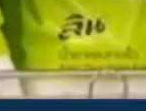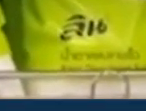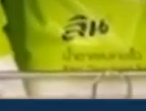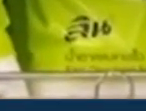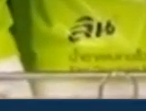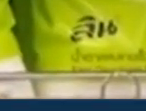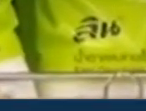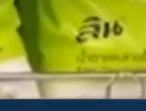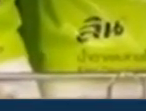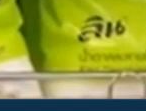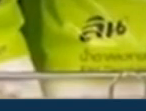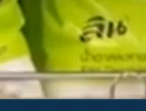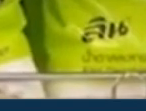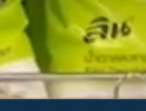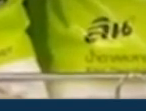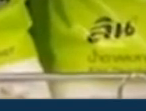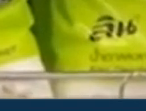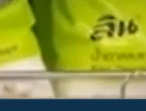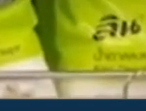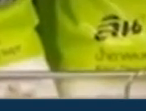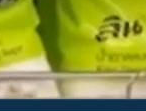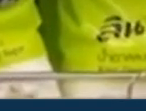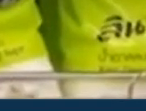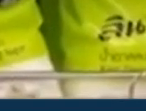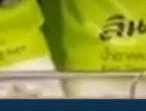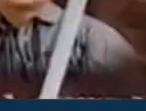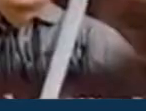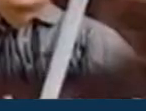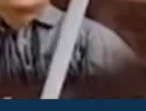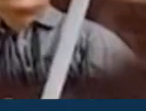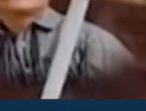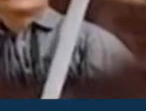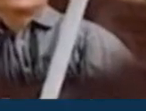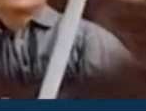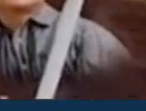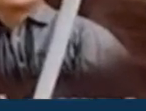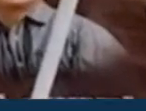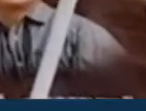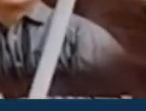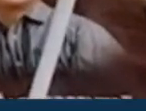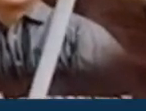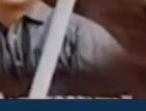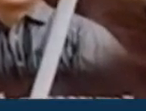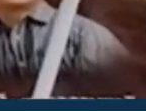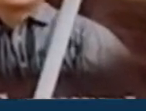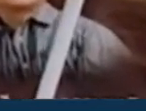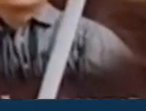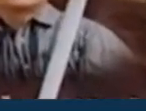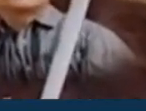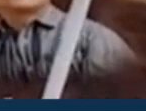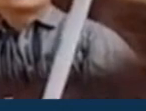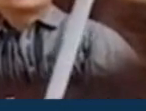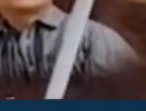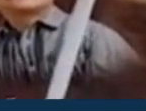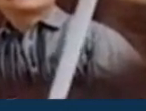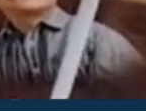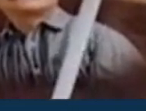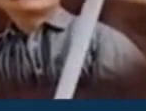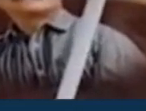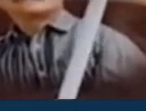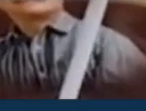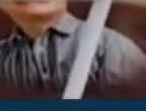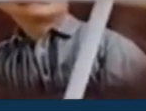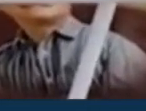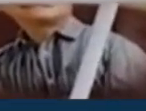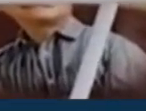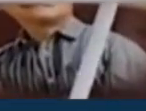มหรือลักลอบส่งออกจะมีโทษจำคุก5ปีปรับไม่เกิน 100,000 บาทหรือทั้งจำทั้งปรับและกรณีกักตุ